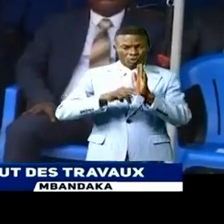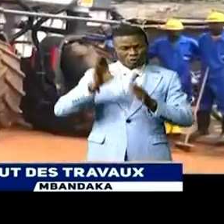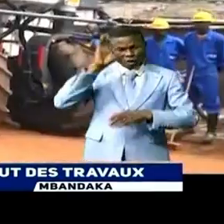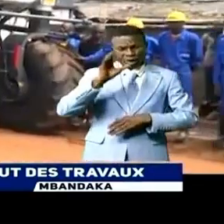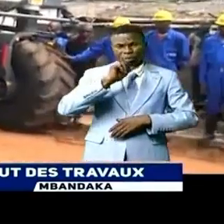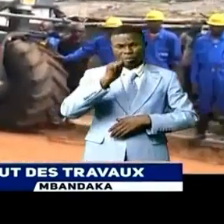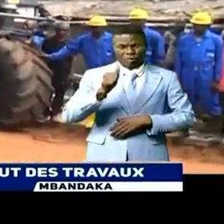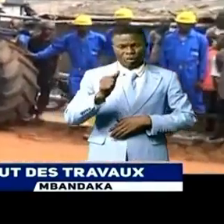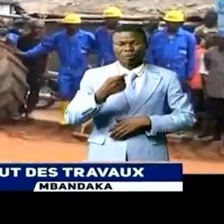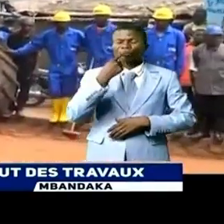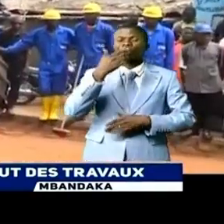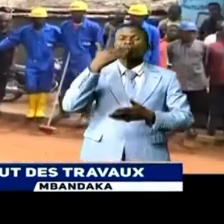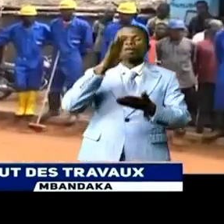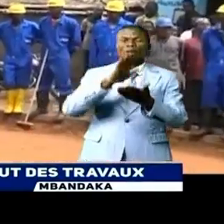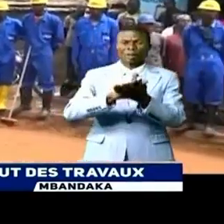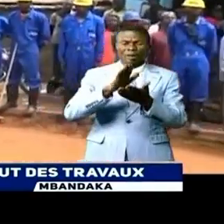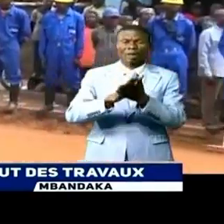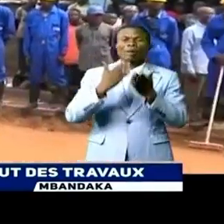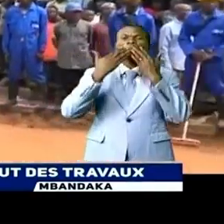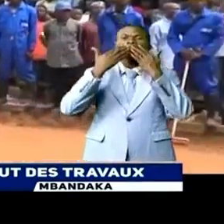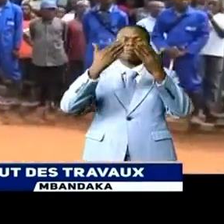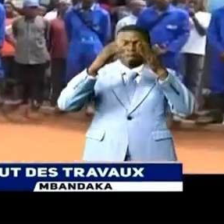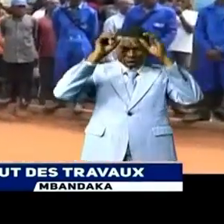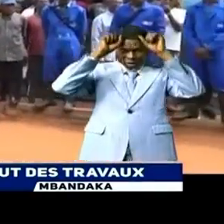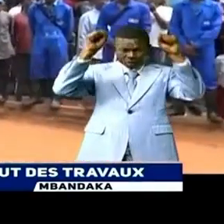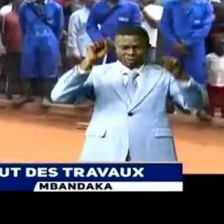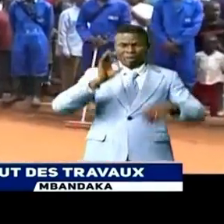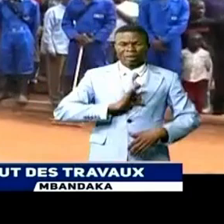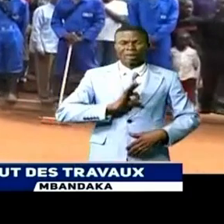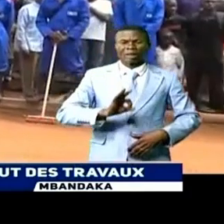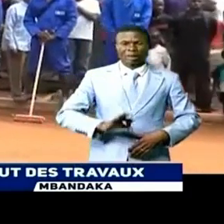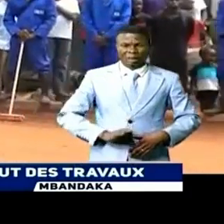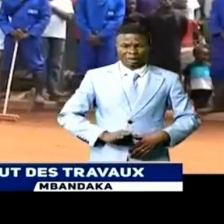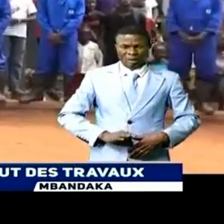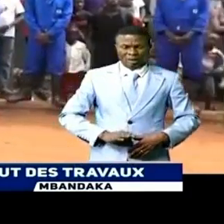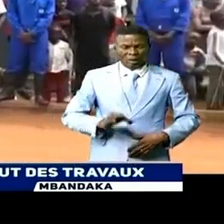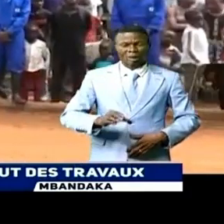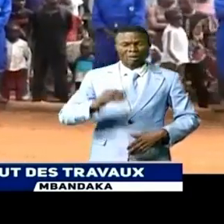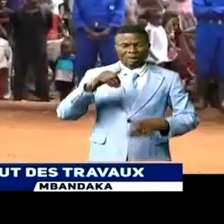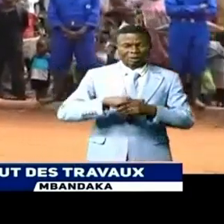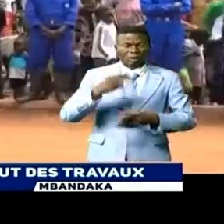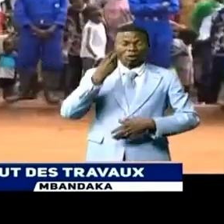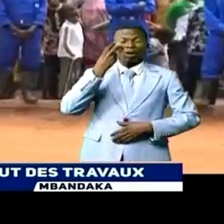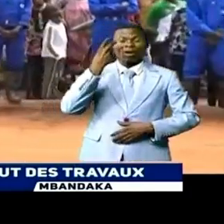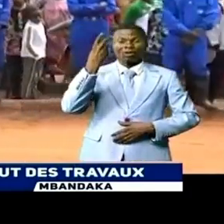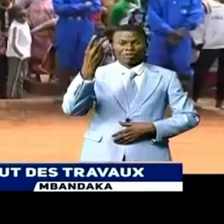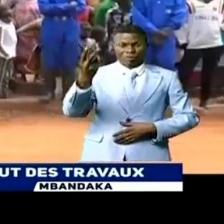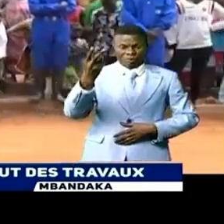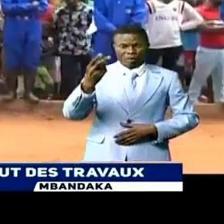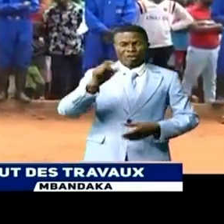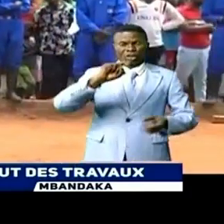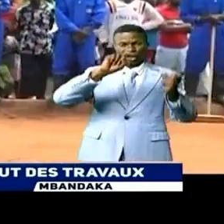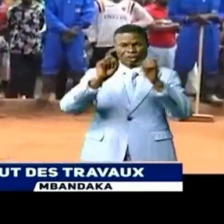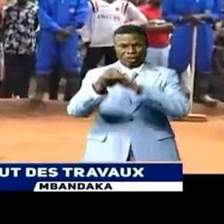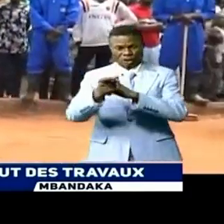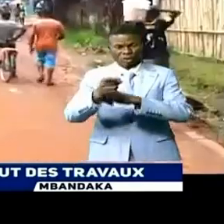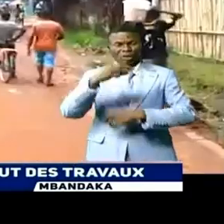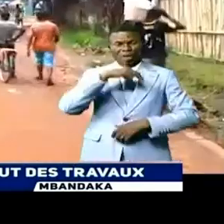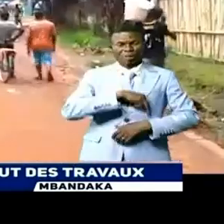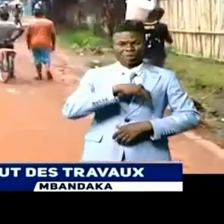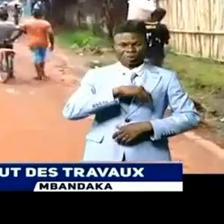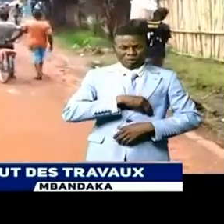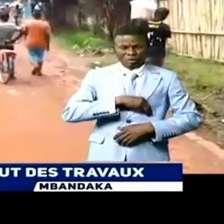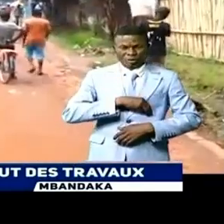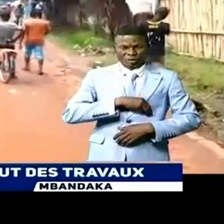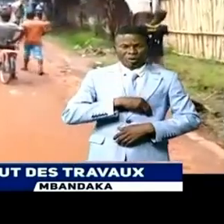que de dire merci merci au président de la république qui dans sa vision transformer en mission tient mordicus